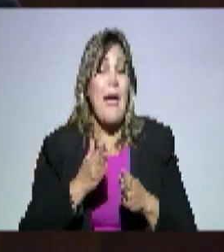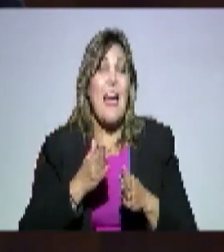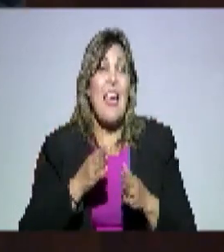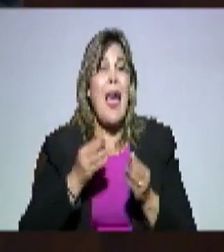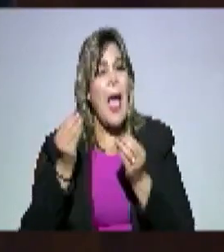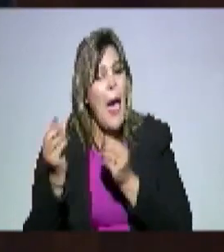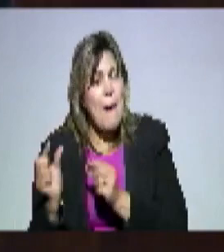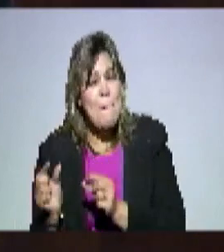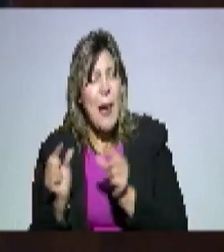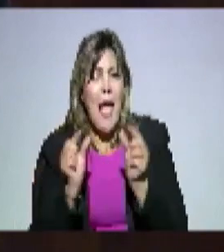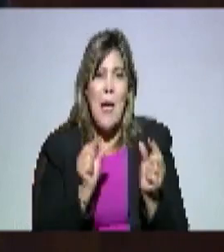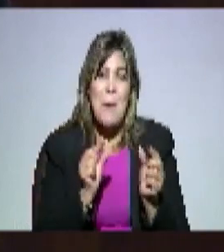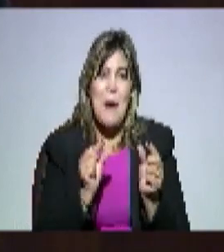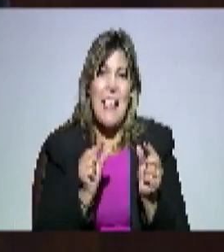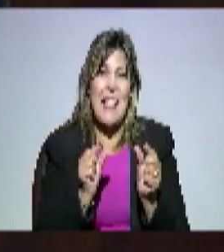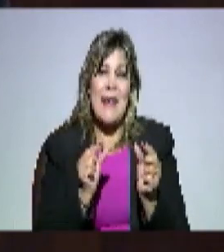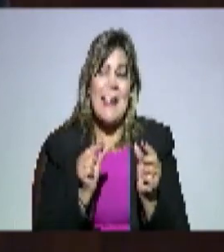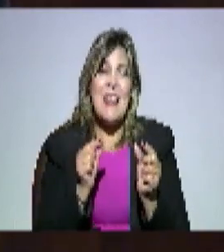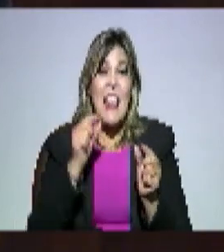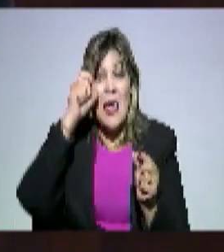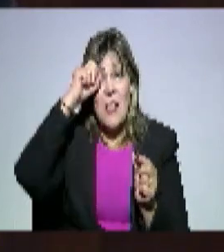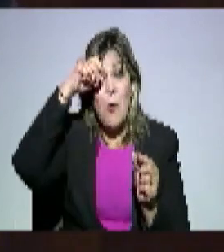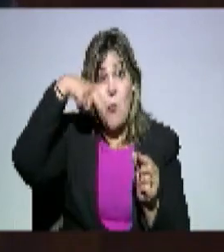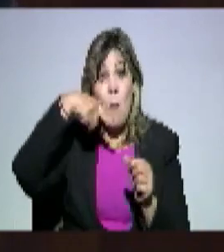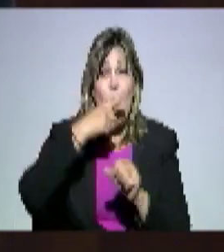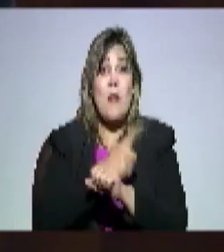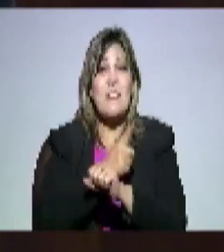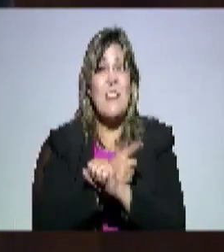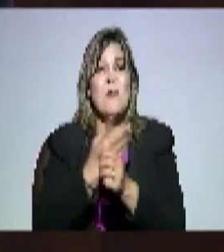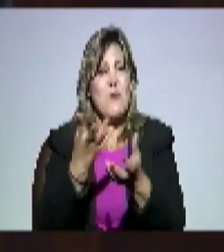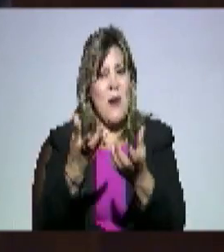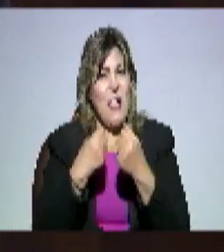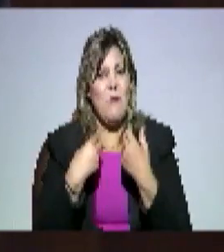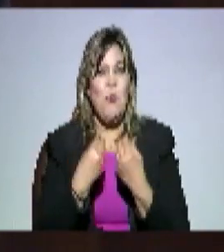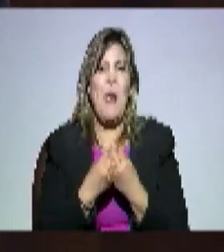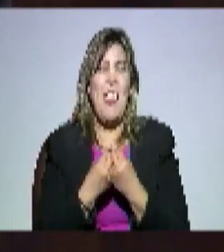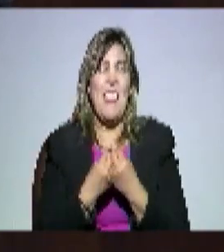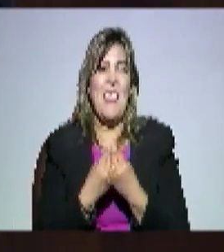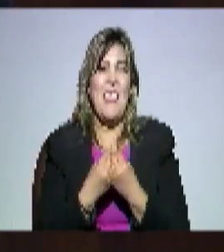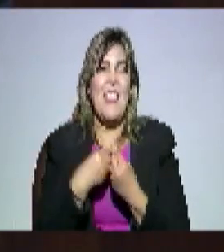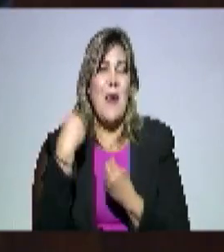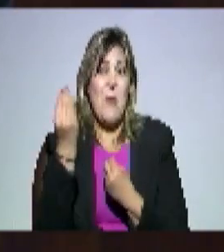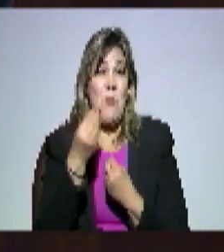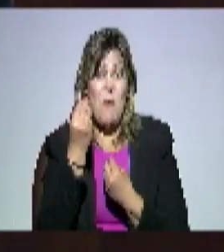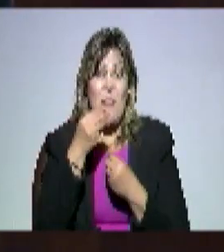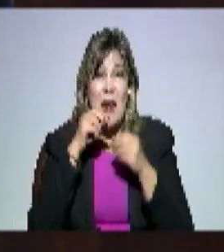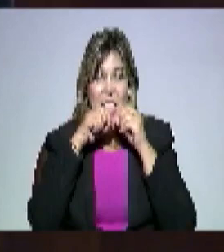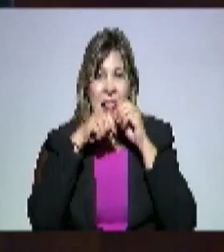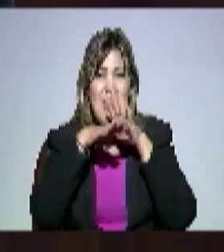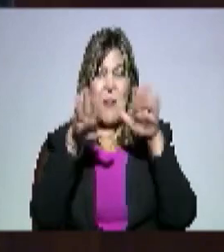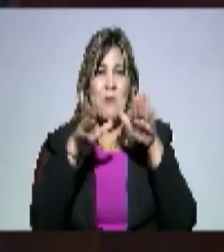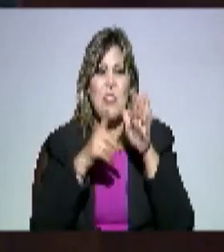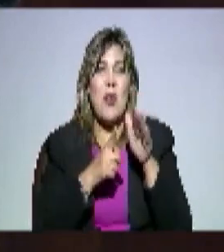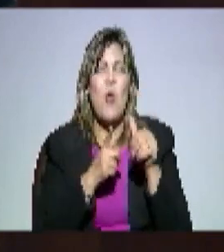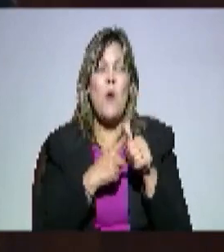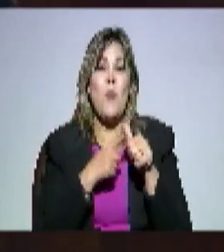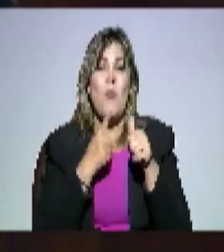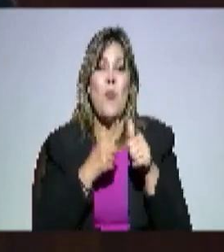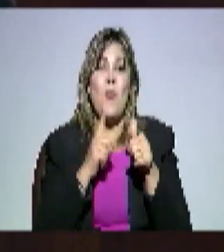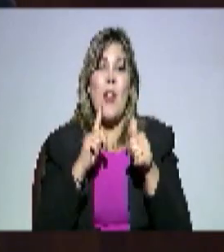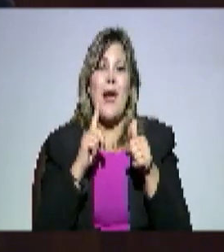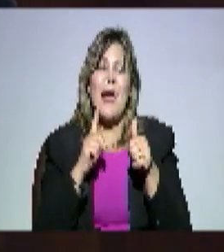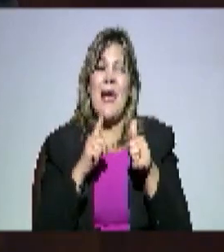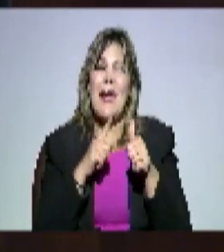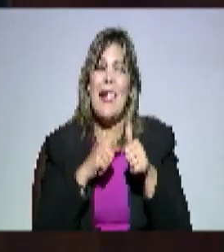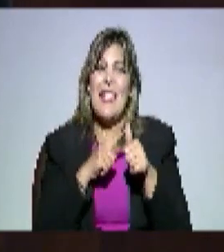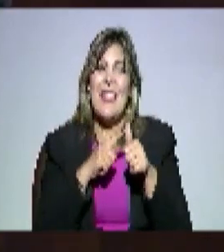هناك لغايه ما يجي بولس الرسول وياخده معاه وفي الرحله التبشيريه الاولى وفي الرحله التبشيريه